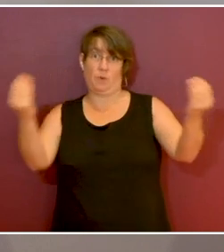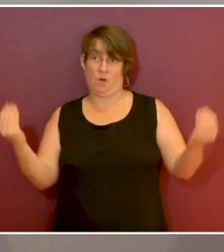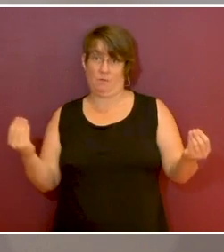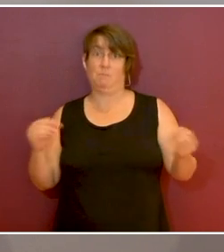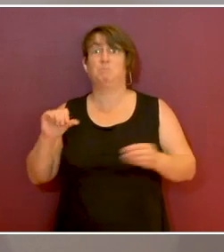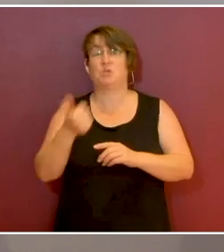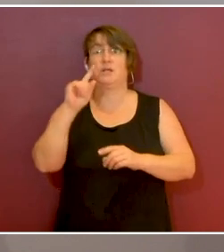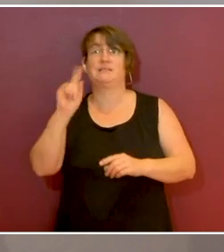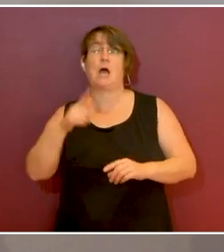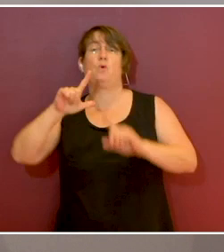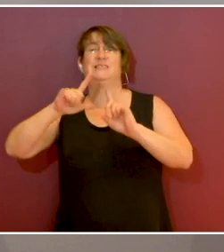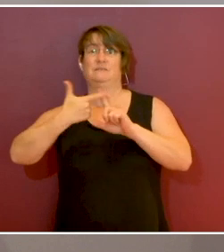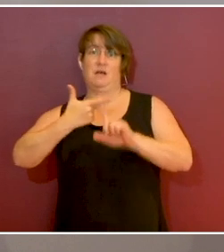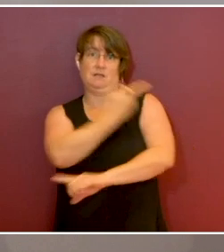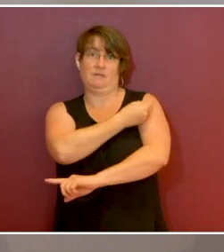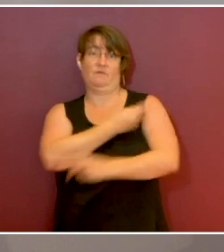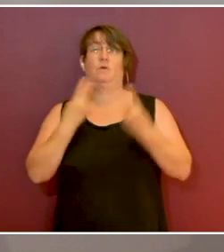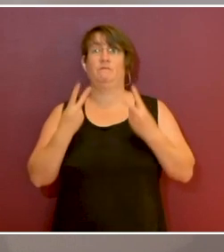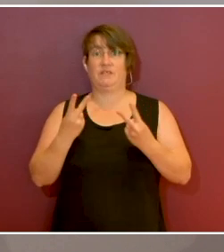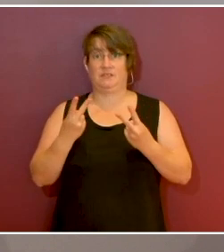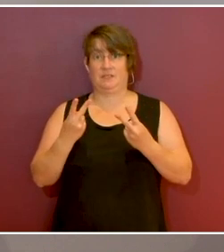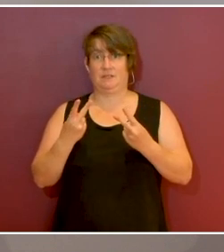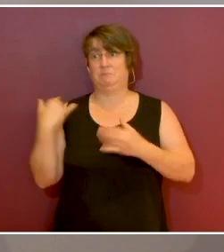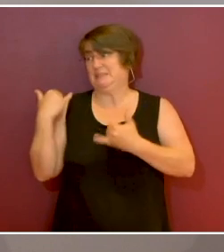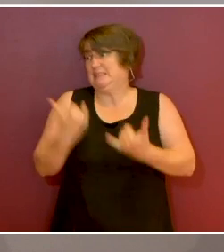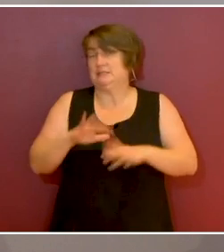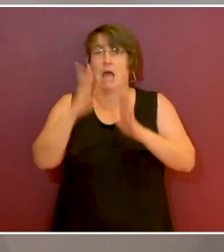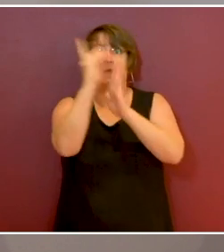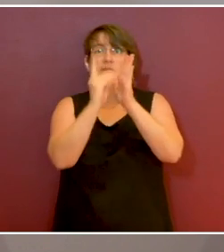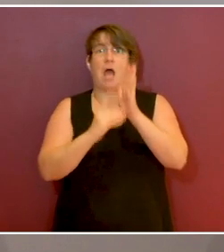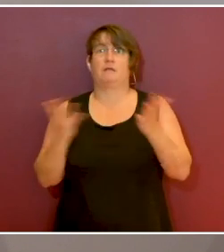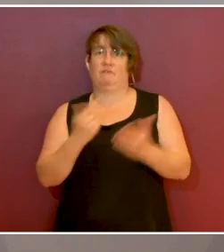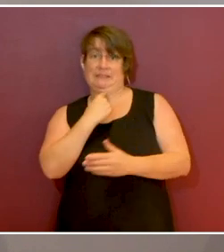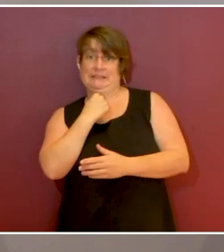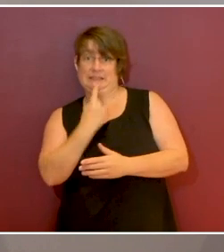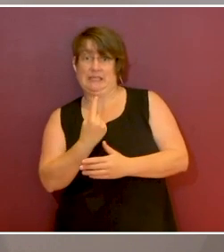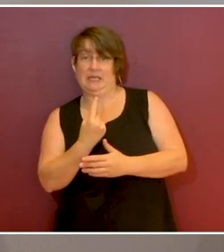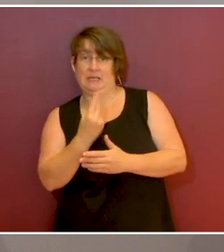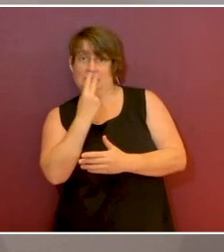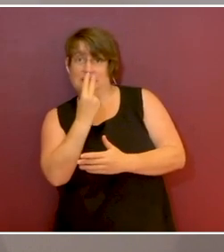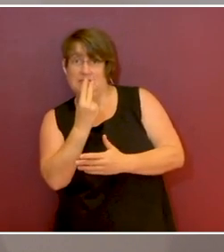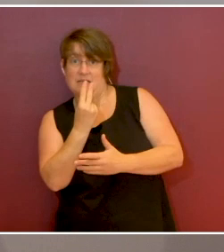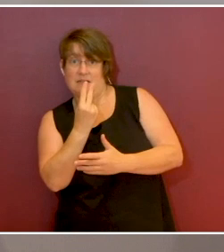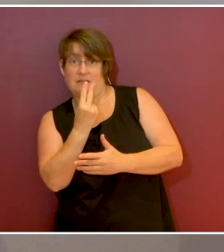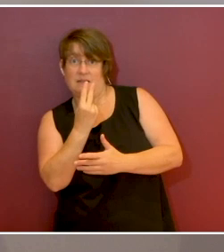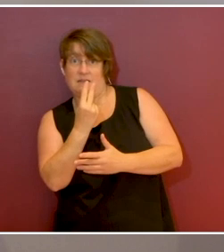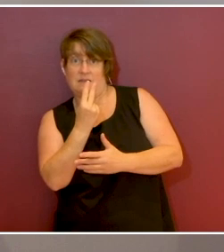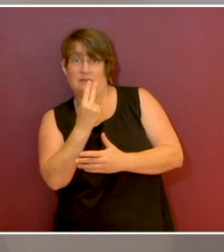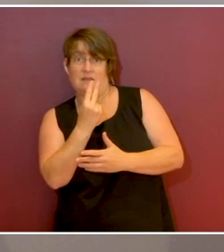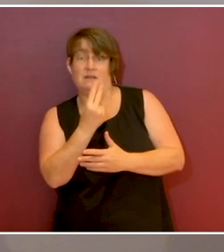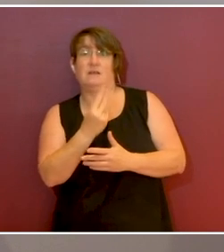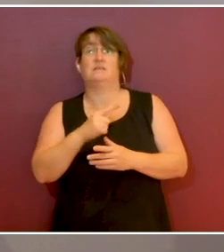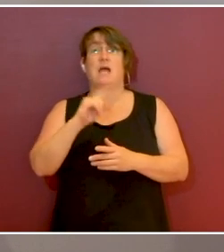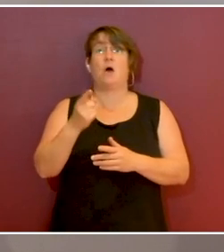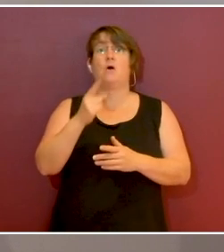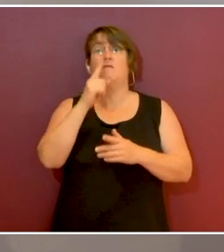zeigen alle Daten, die wir bisher gesehen haben. Und wir tun durchaus gut daran, auch wenn es vielleicht in vielen Bereichen keine